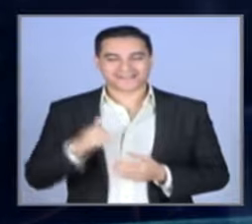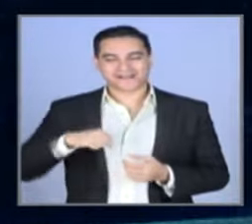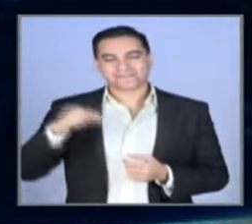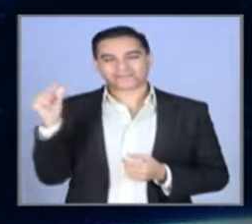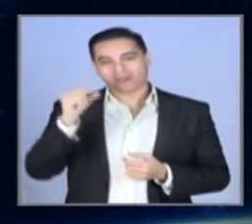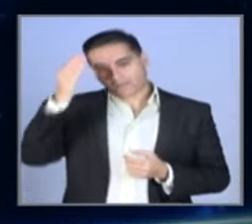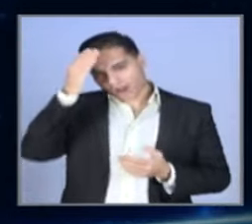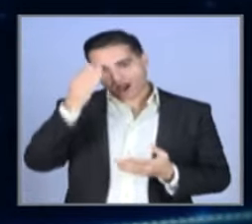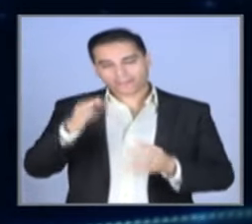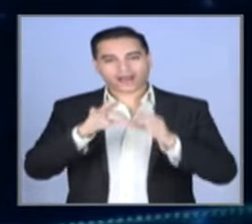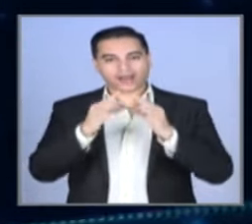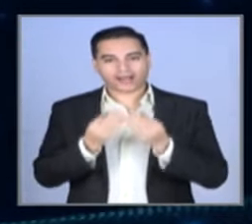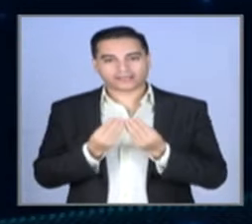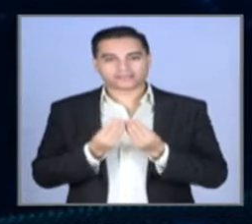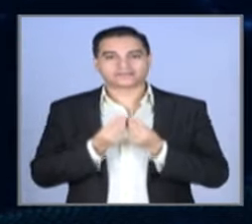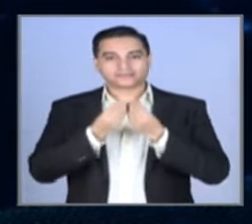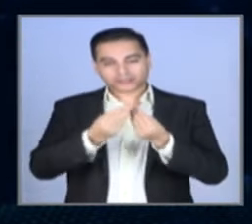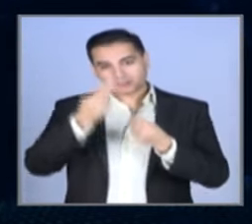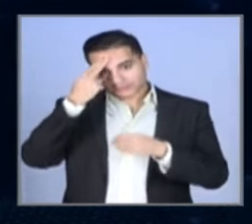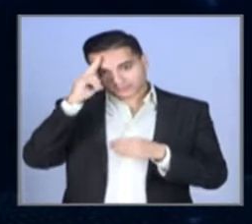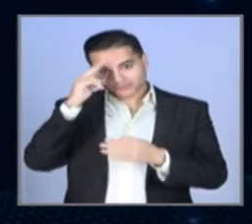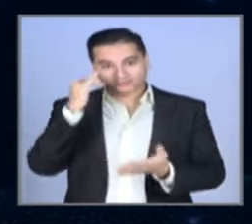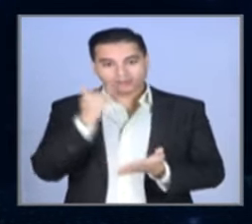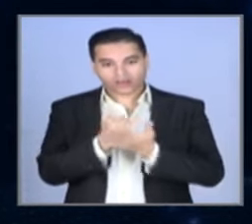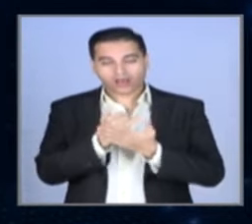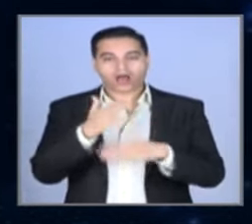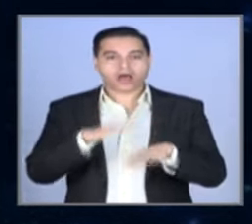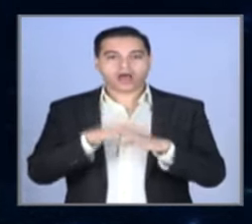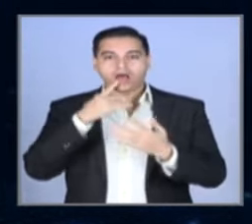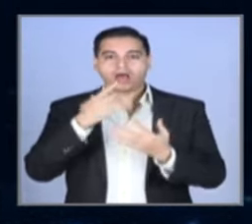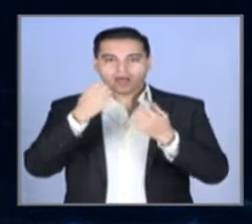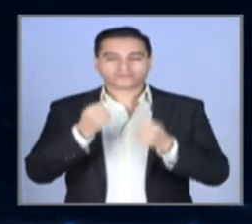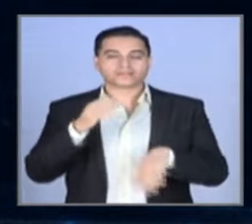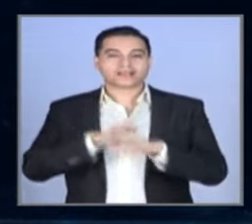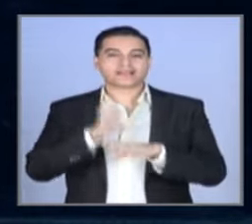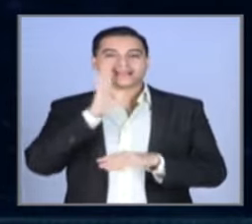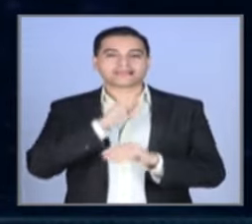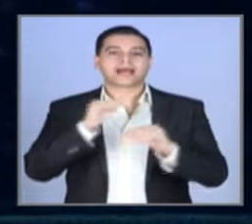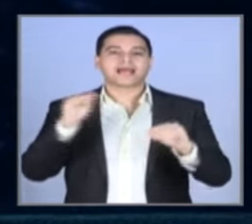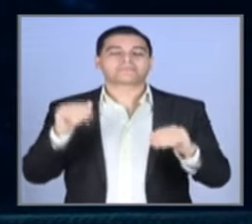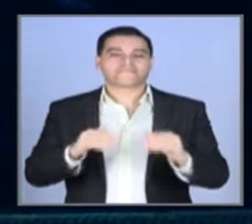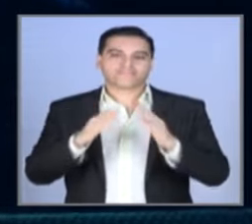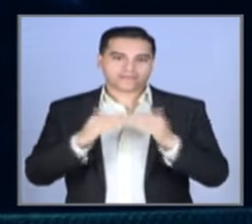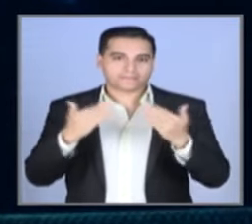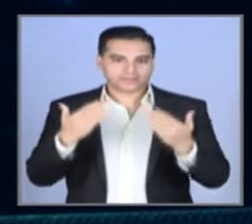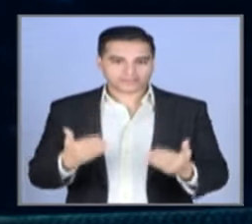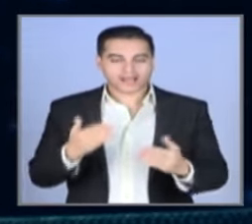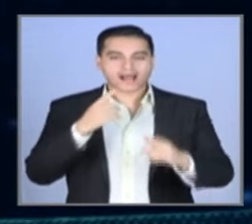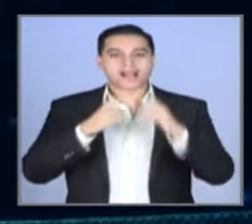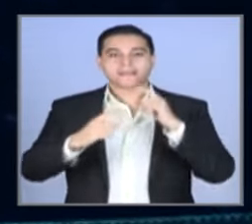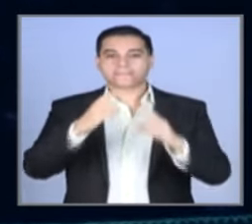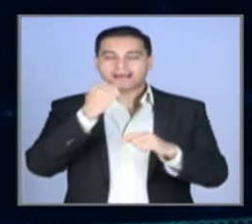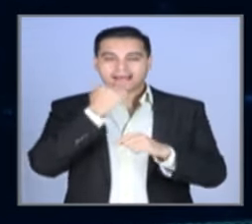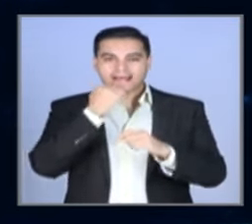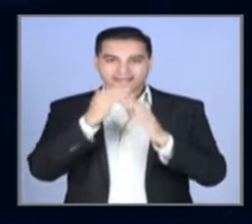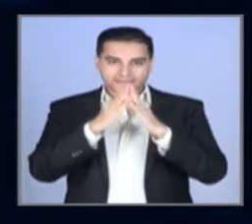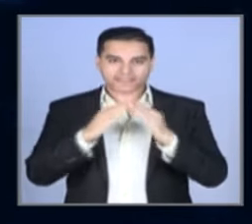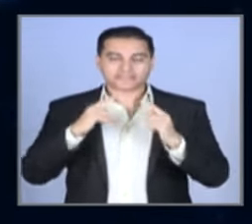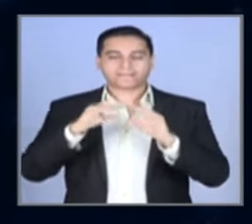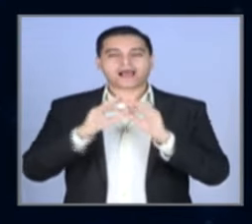برنامج العباقره عائلات يقدم اليكم برعايه من يهتم بالتعليم في مصر، البنك الاهلي